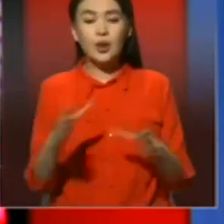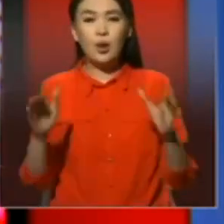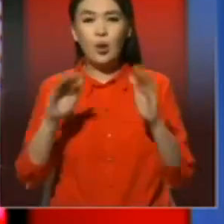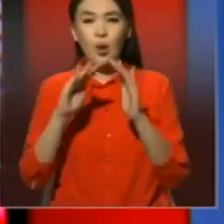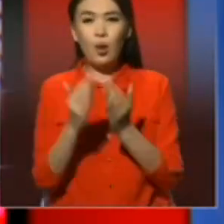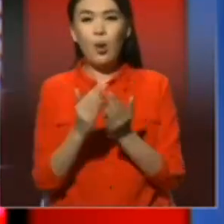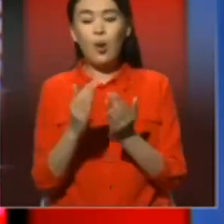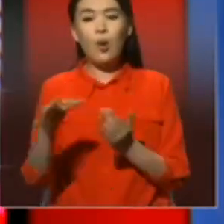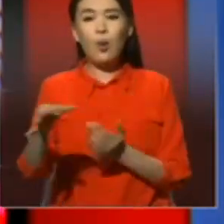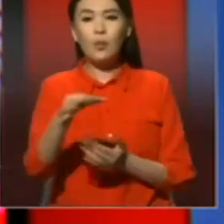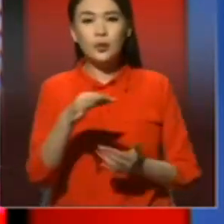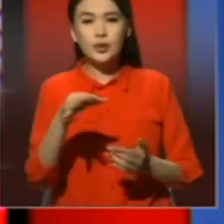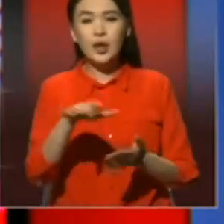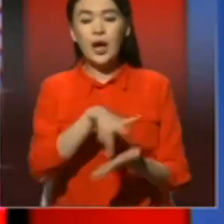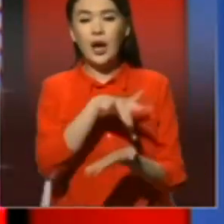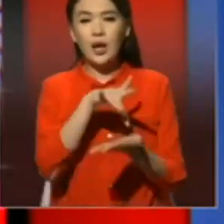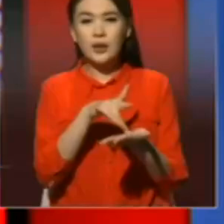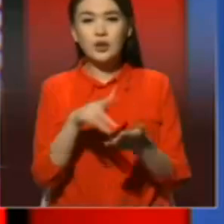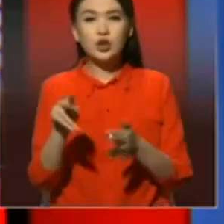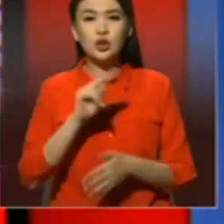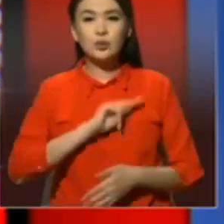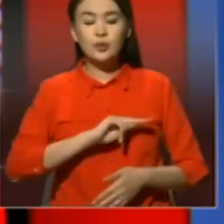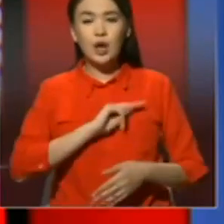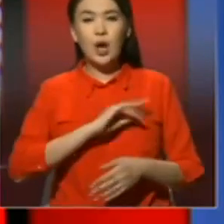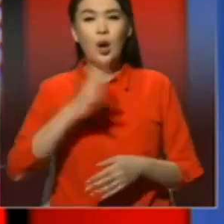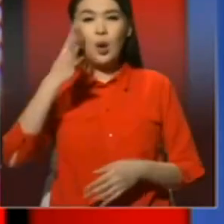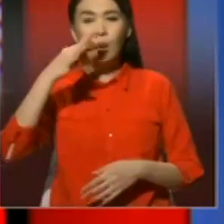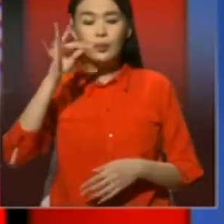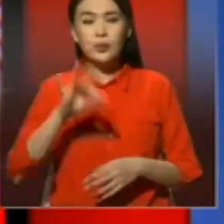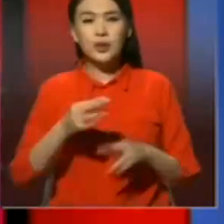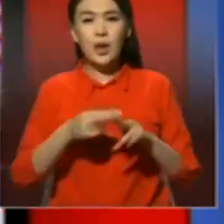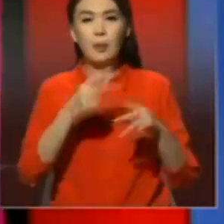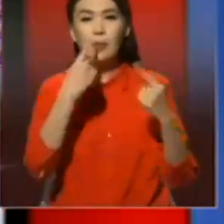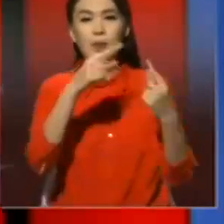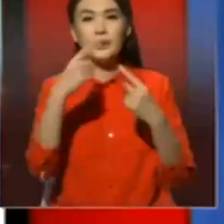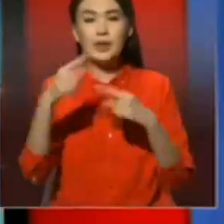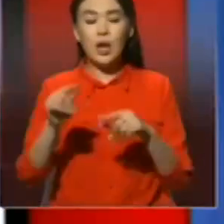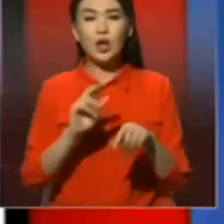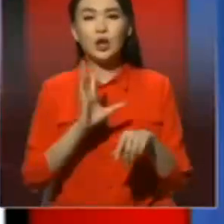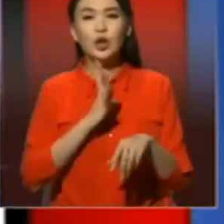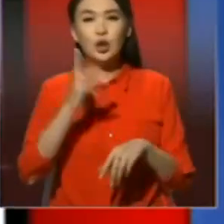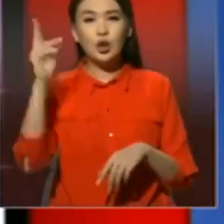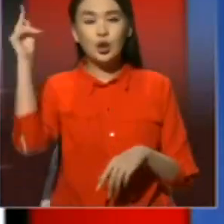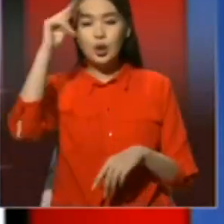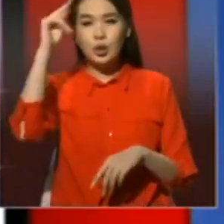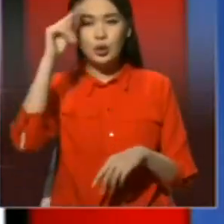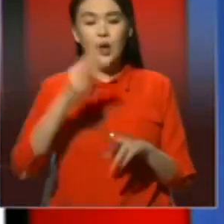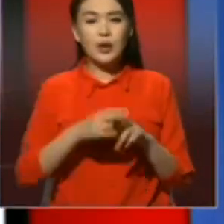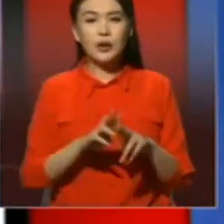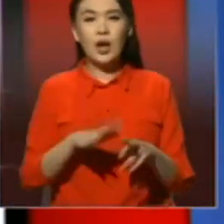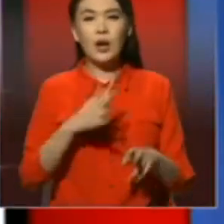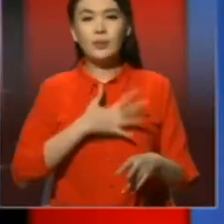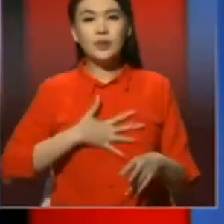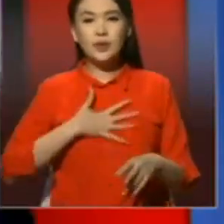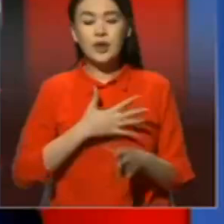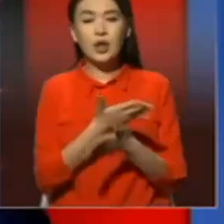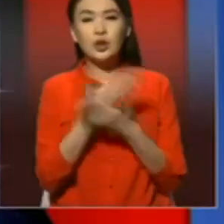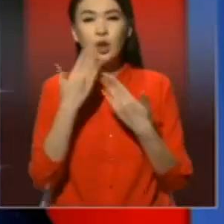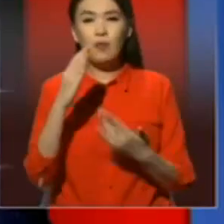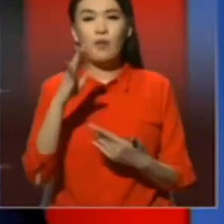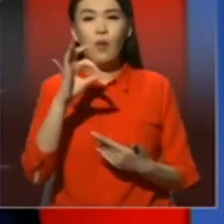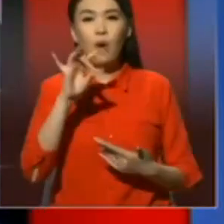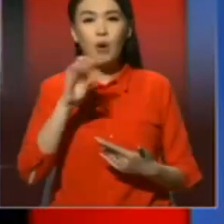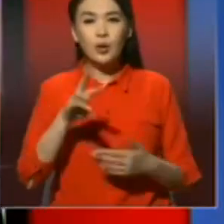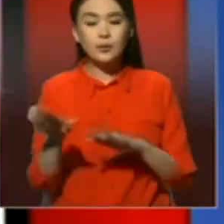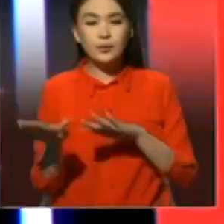бір облыстың, бір қаланың атқарып атқан жұмыстардың тәжірибесін басқаларға үйренуге бір алаңы жоқтығы. Тәжірибенің алаңы. Иә, форум